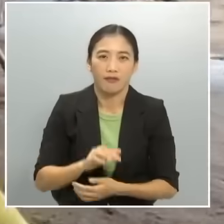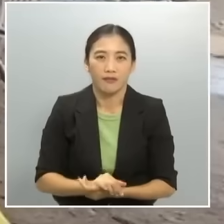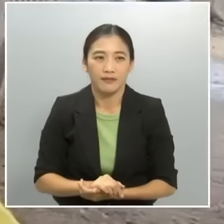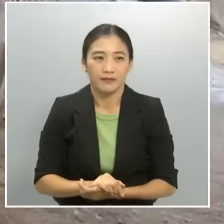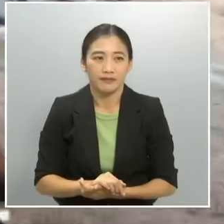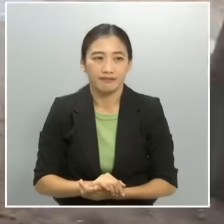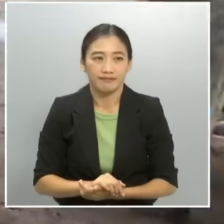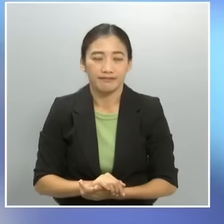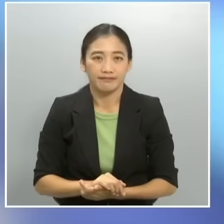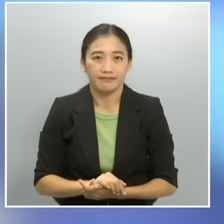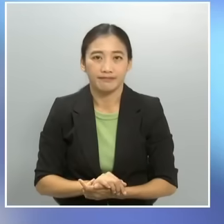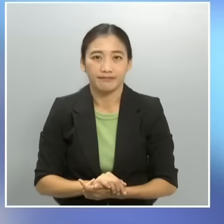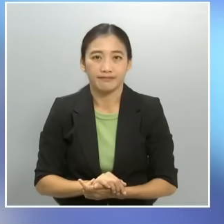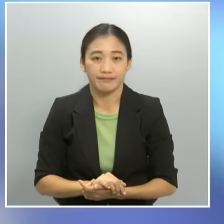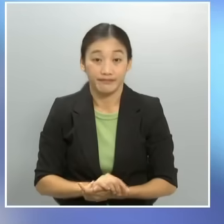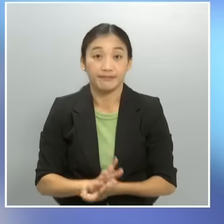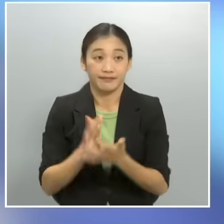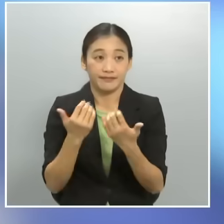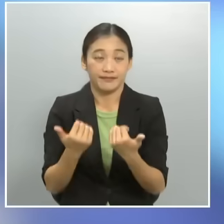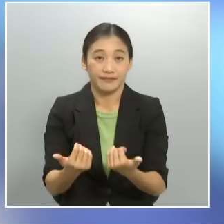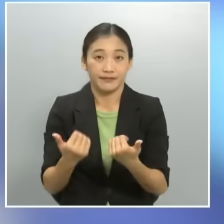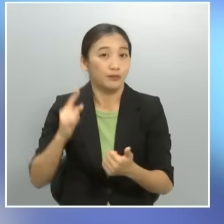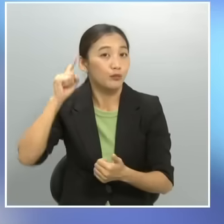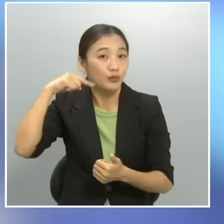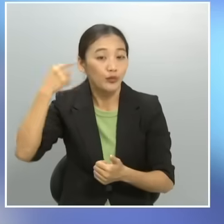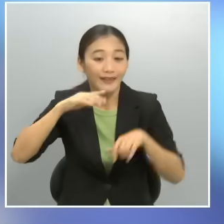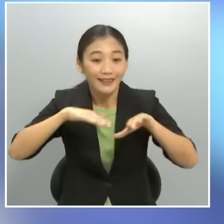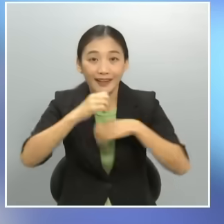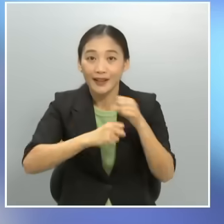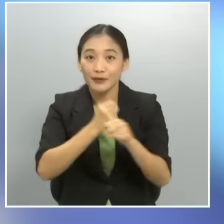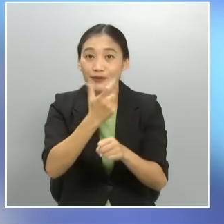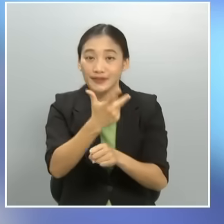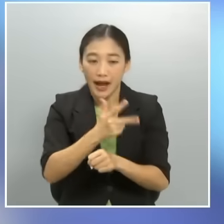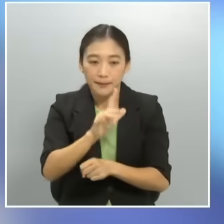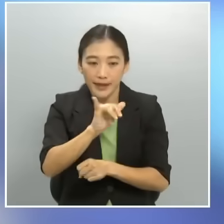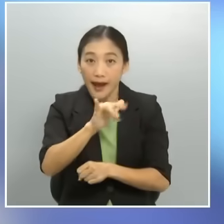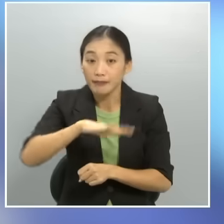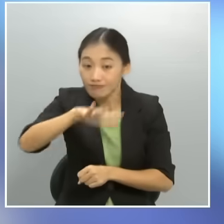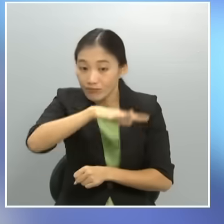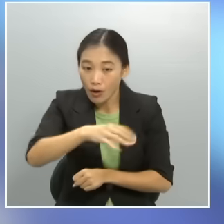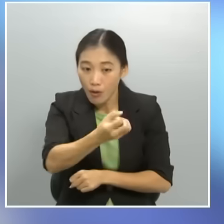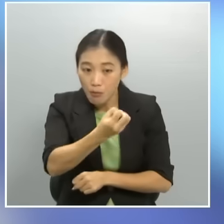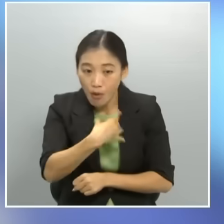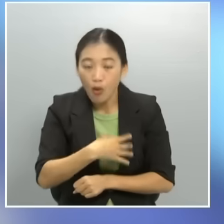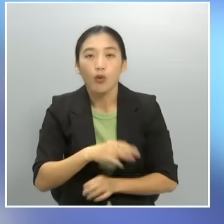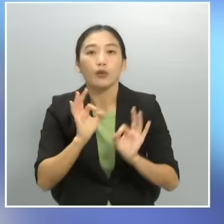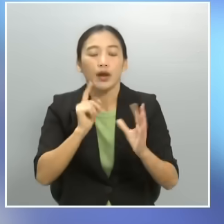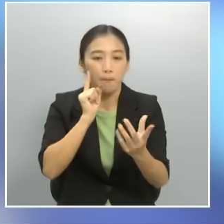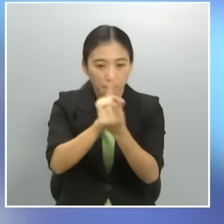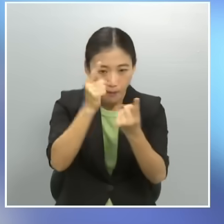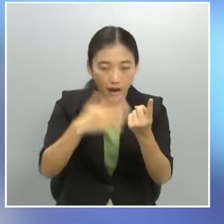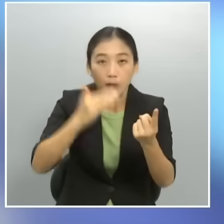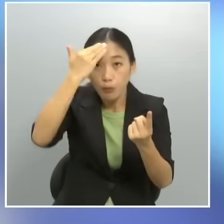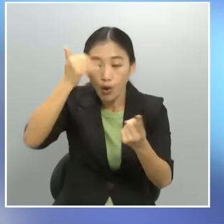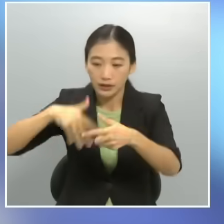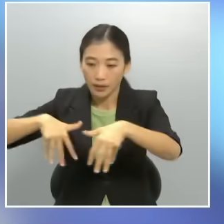ล่าสุดนะคะญาติญาติของเด็กแจ้งมาค่ะว่าตอนนี้เจอน้องแล้วค่ะชาวบ้านเห็นน้องยืนร้องไห้อยู่ข้างถนนที่อำเ